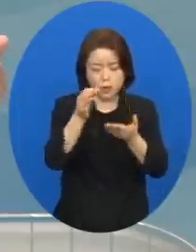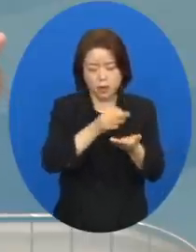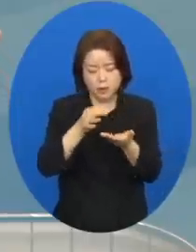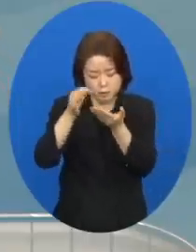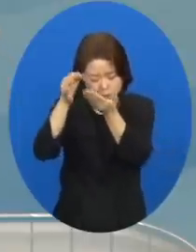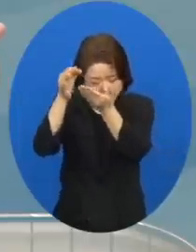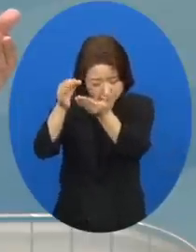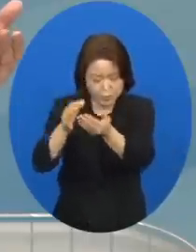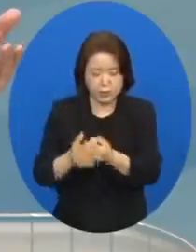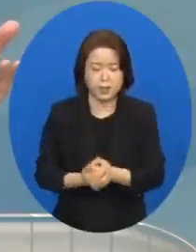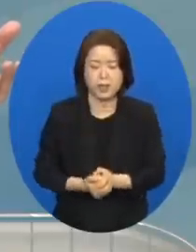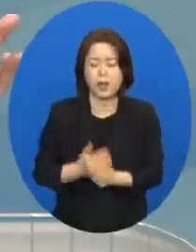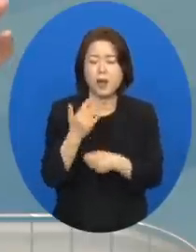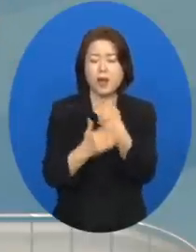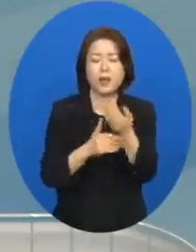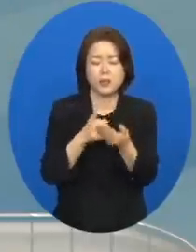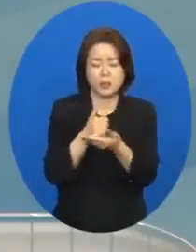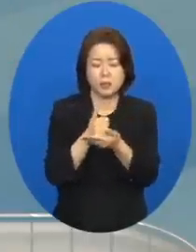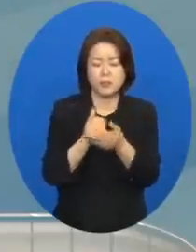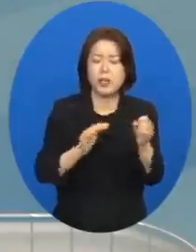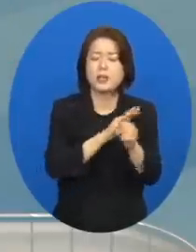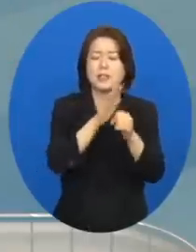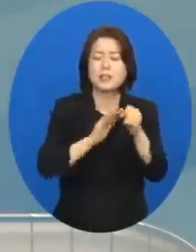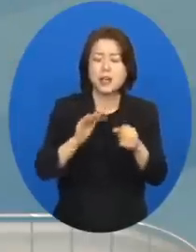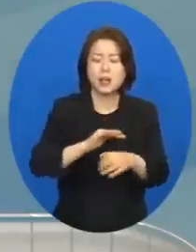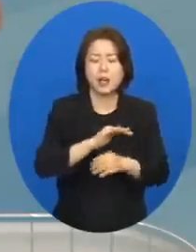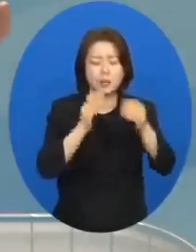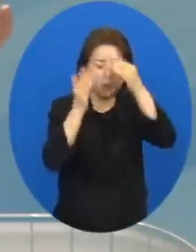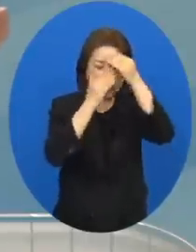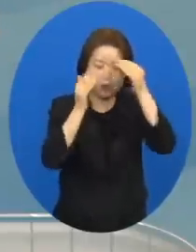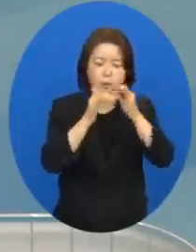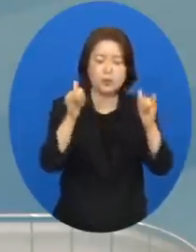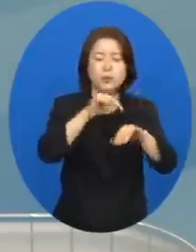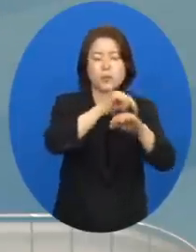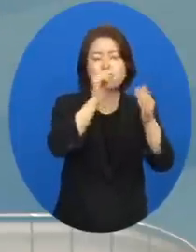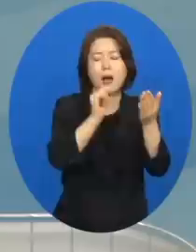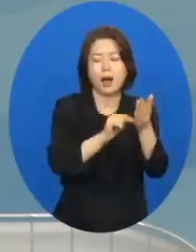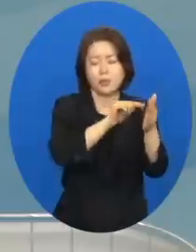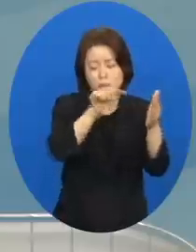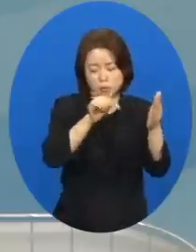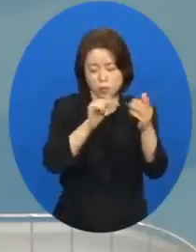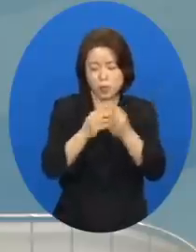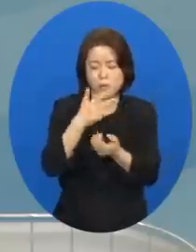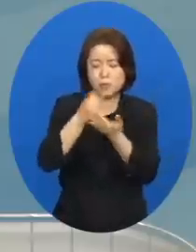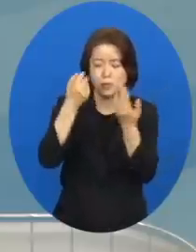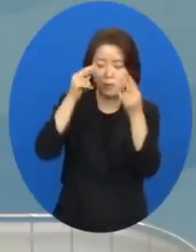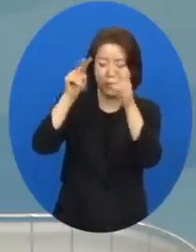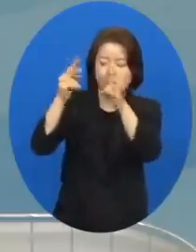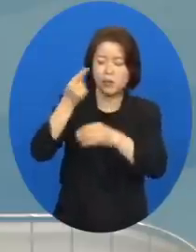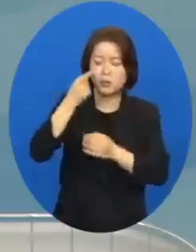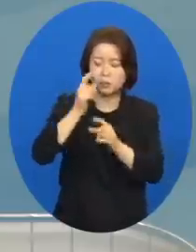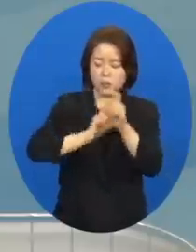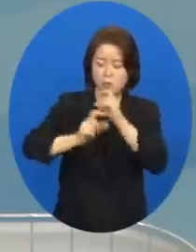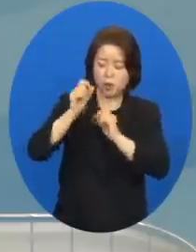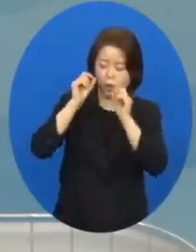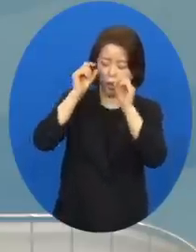봉헌합니다. 하나님, 사랑하는 성도들의 마음의 심령에 주를 바라보는 눈을 더욱